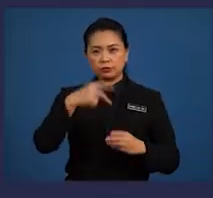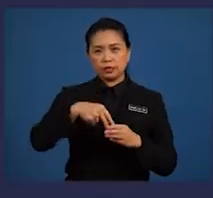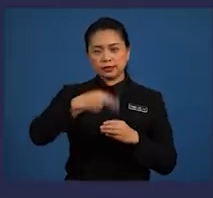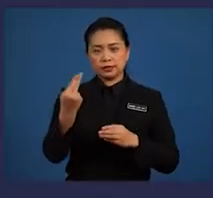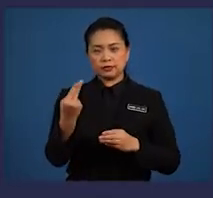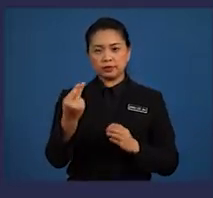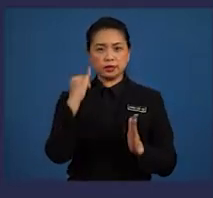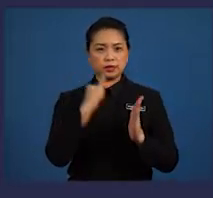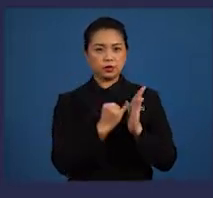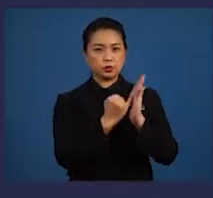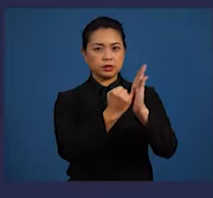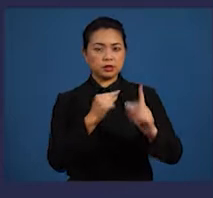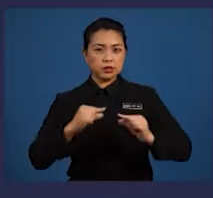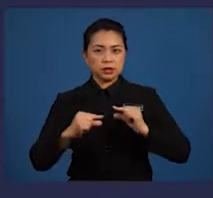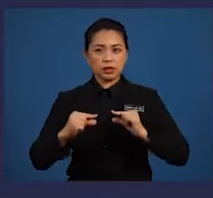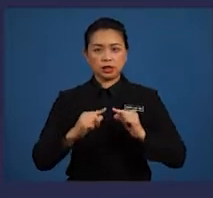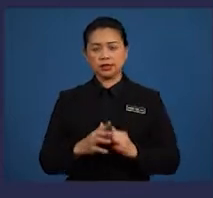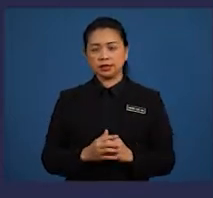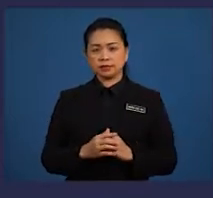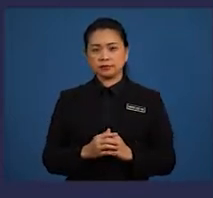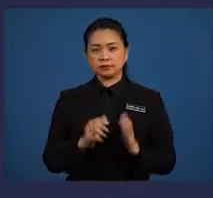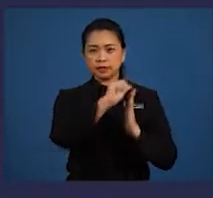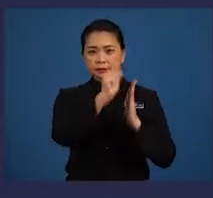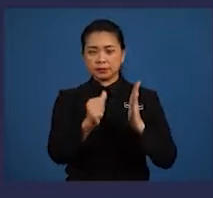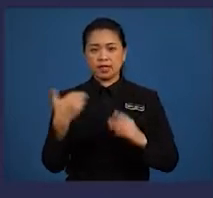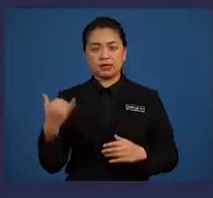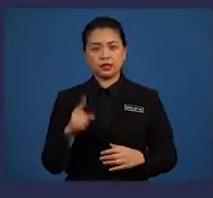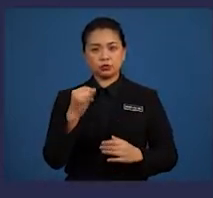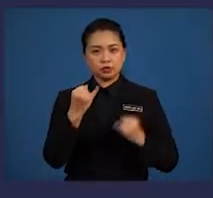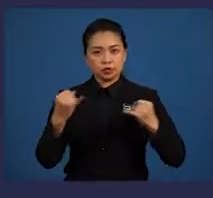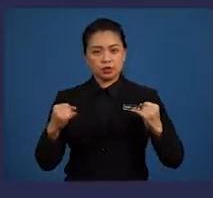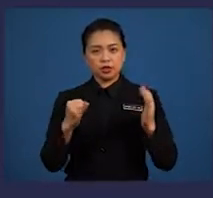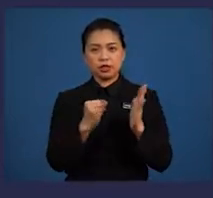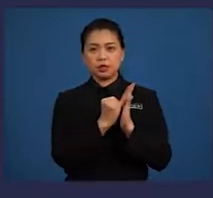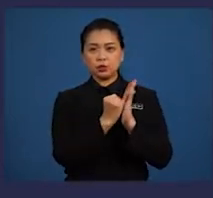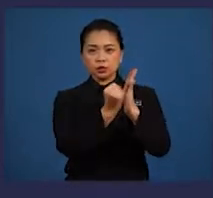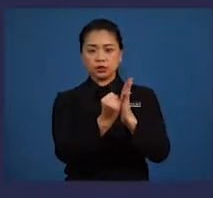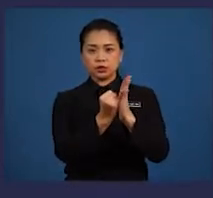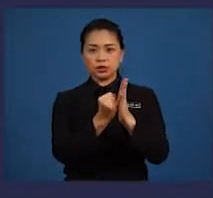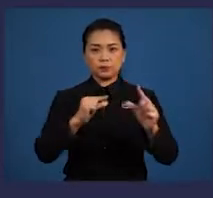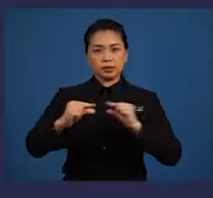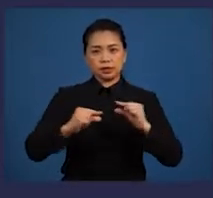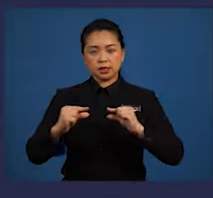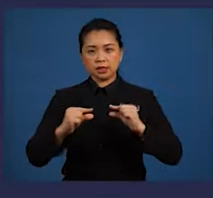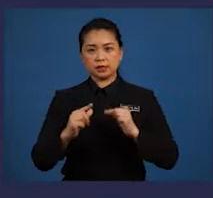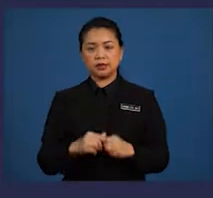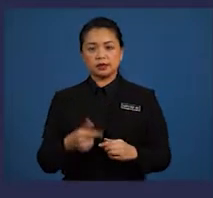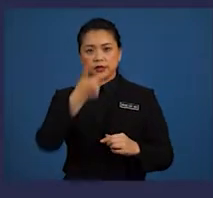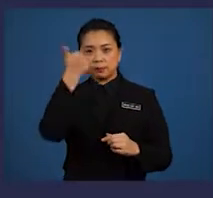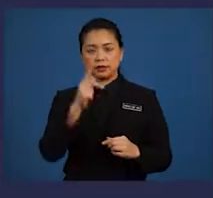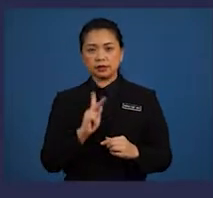ilusi gerakan animasi lelah sejenis ilusi optik pergerakan